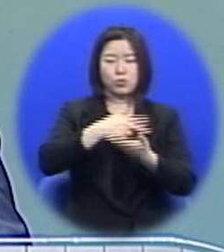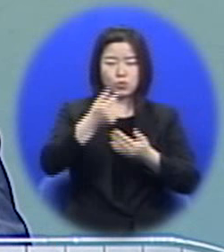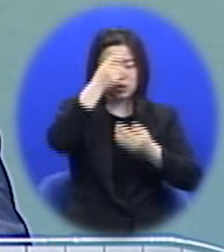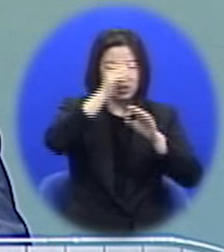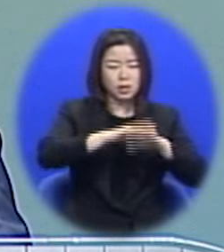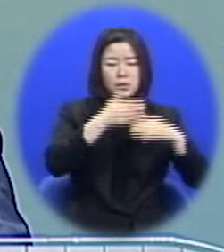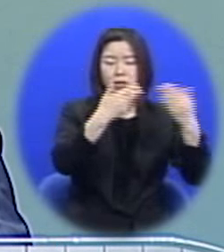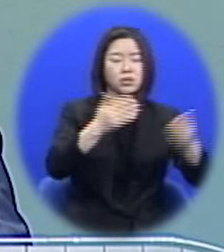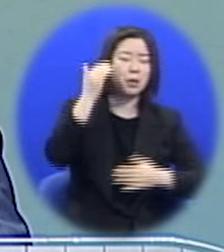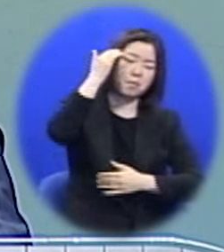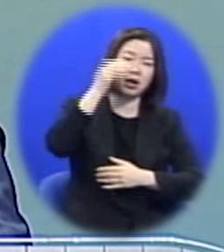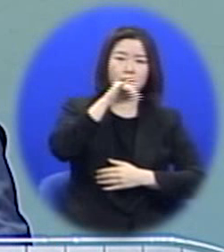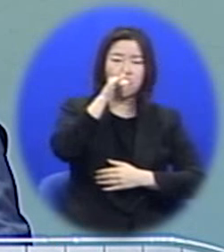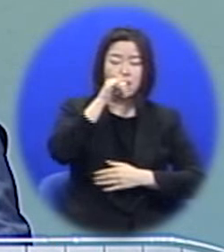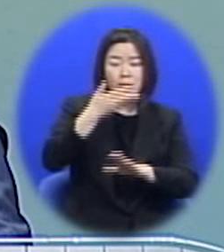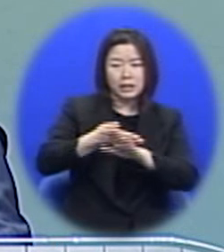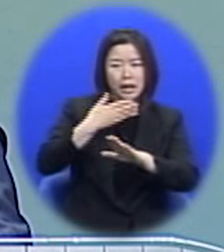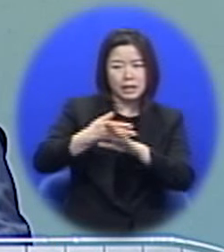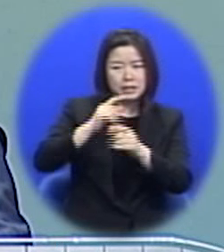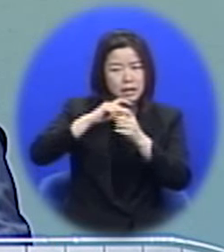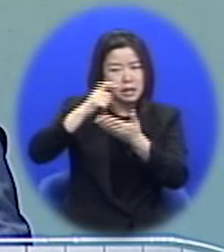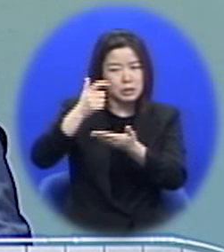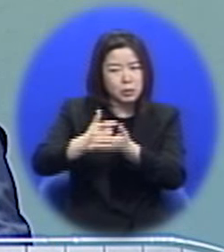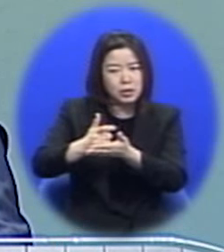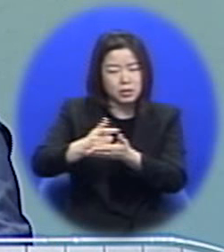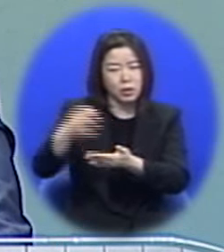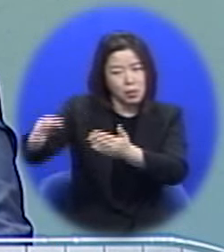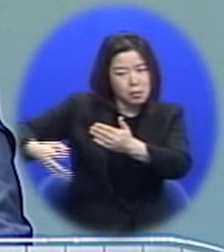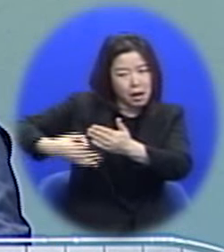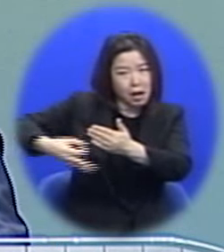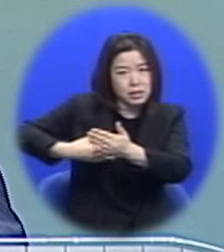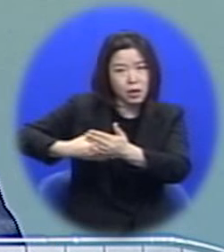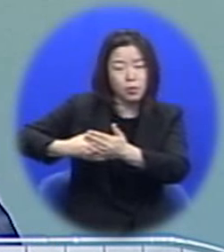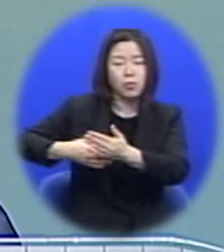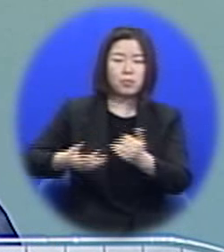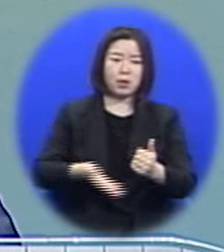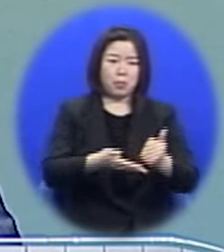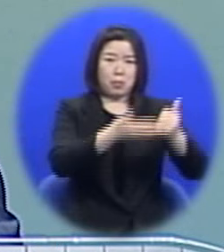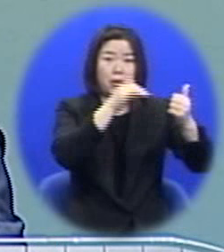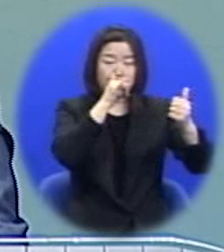남을 속여 돈을 벌자며 부추기기도 했습니다. 그런 아빠에 대한